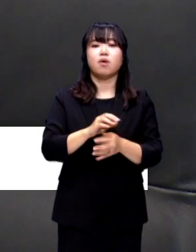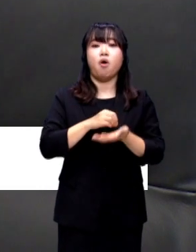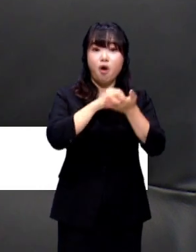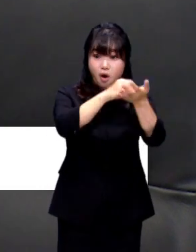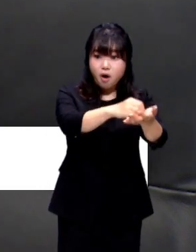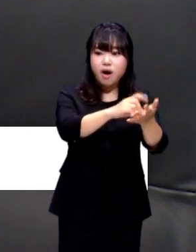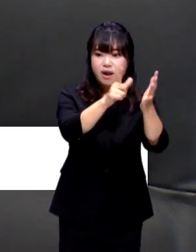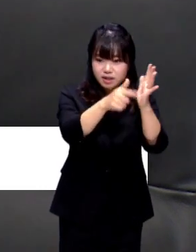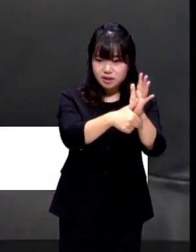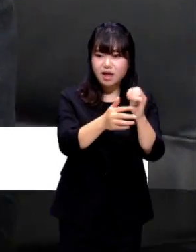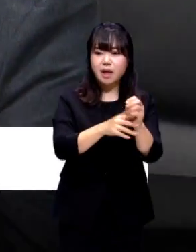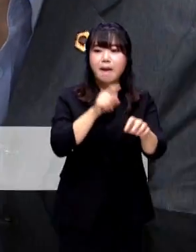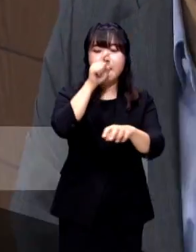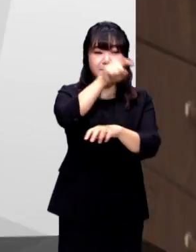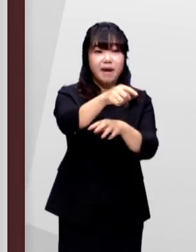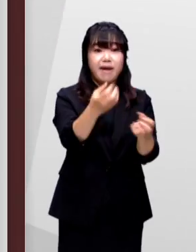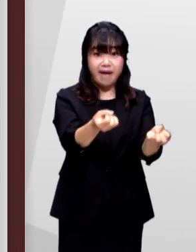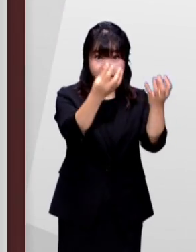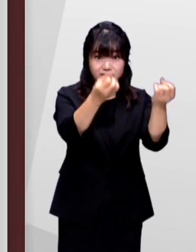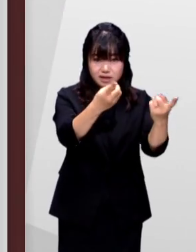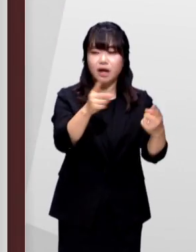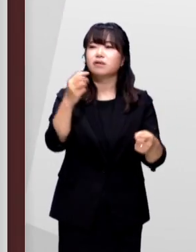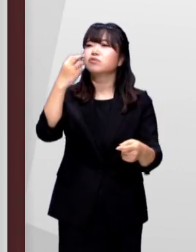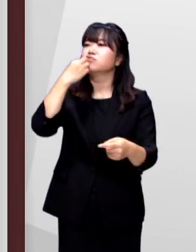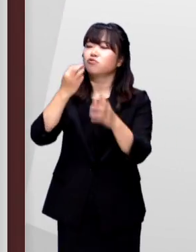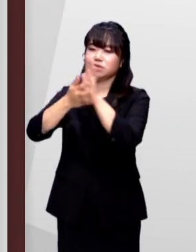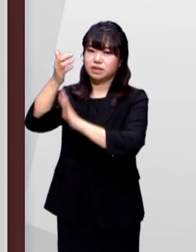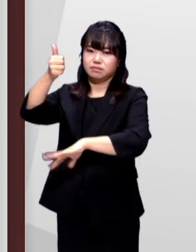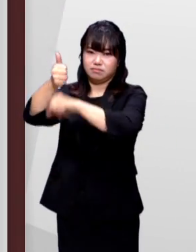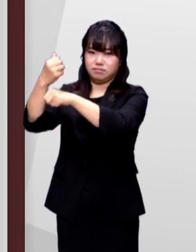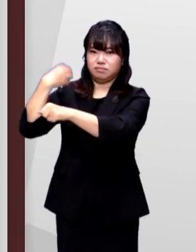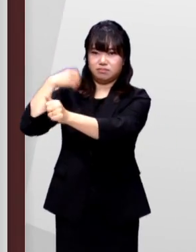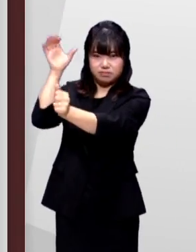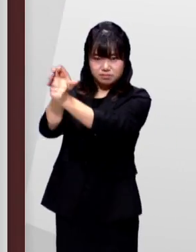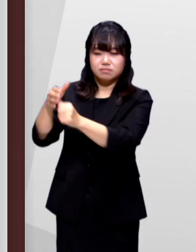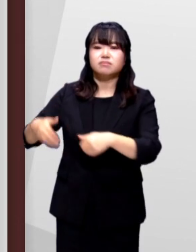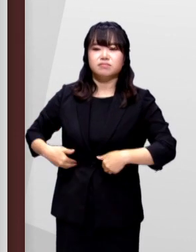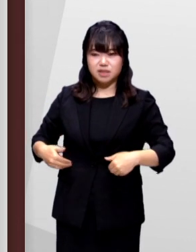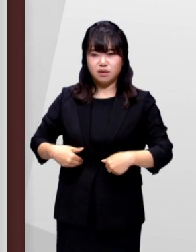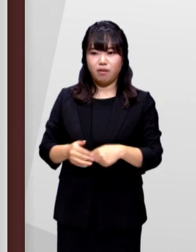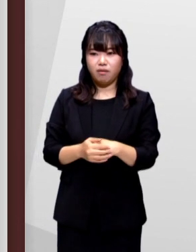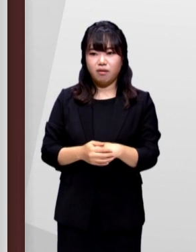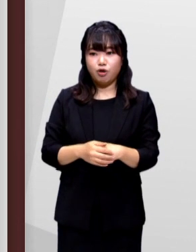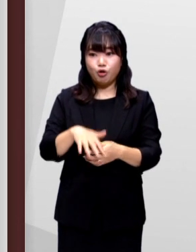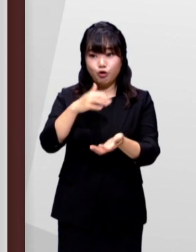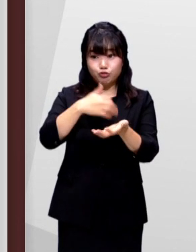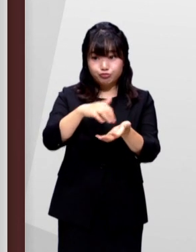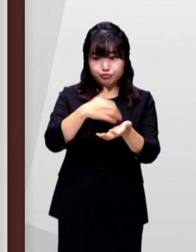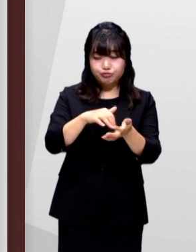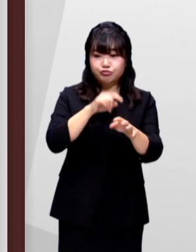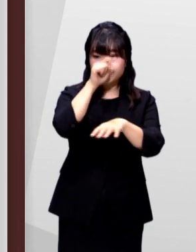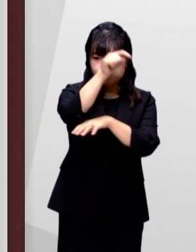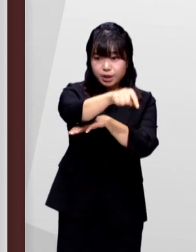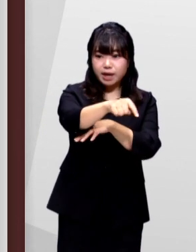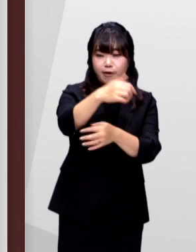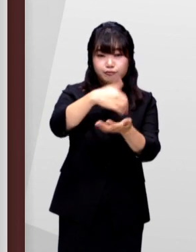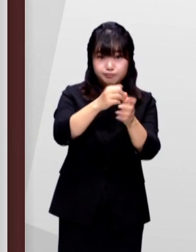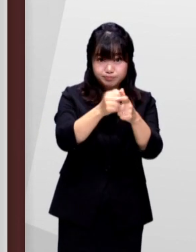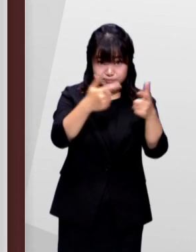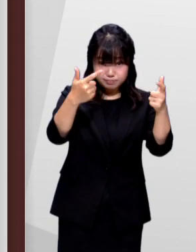행사로 인정하는 내용이 골자입니다. 현행 조례를 보면 일정 기준에 속하는 옥외 행사가 열릴